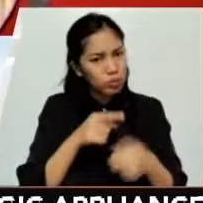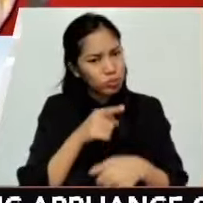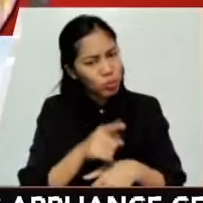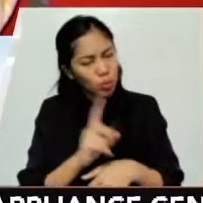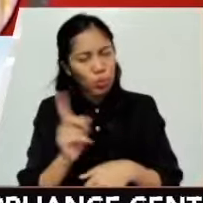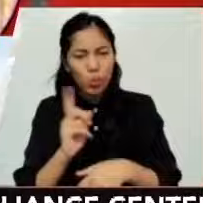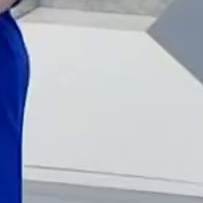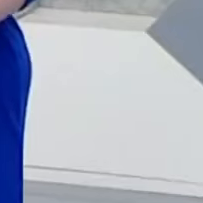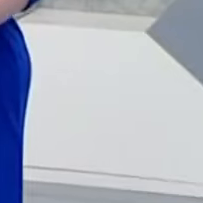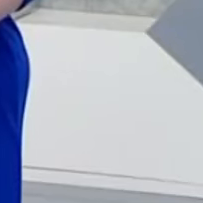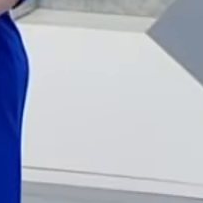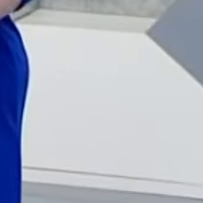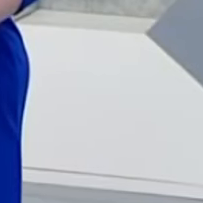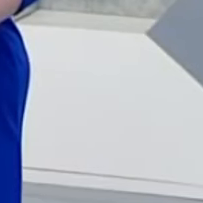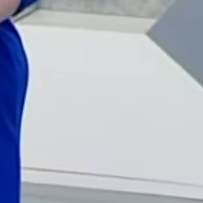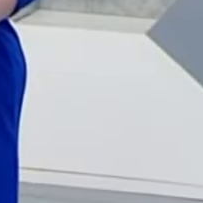kanila.